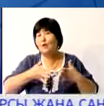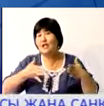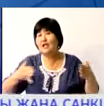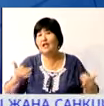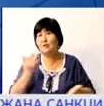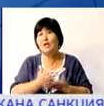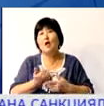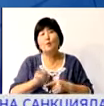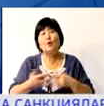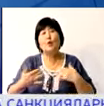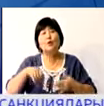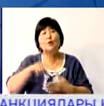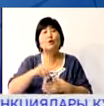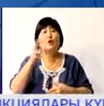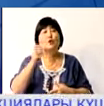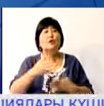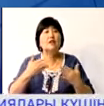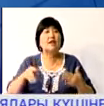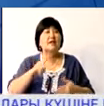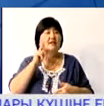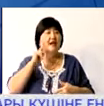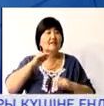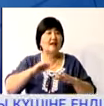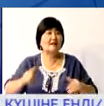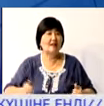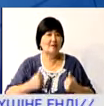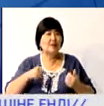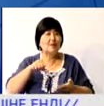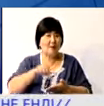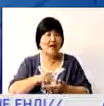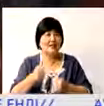келеді. Биылғы өнер додасында 300-ден астам жас талапкер бақ сынады.